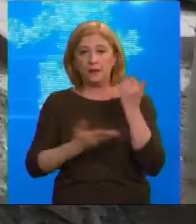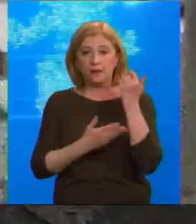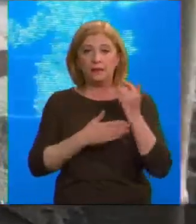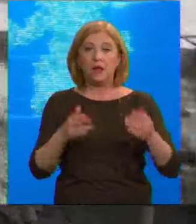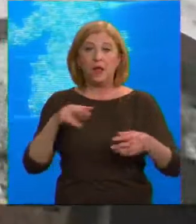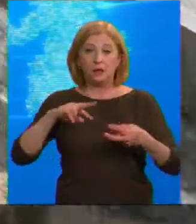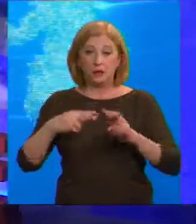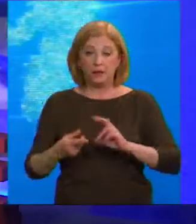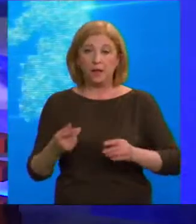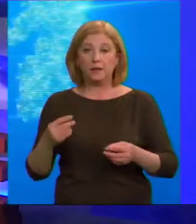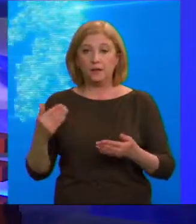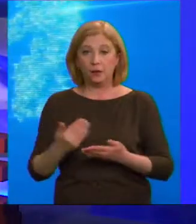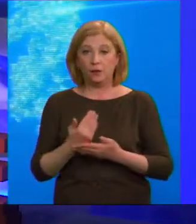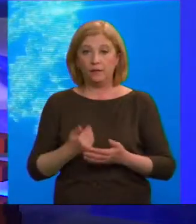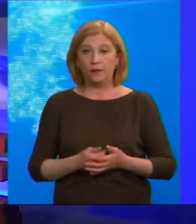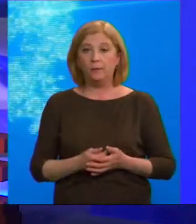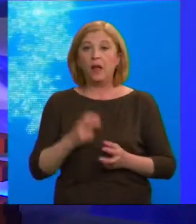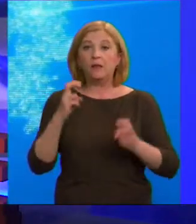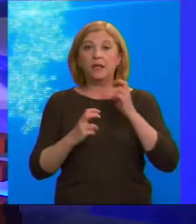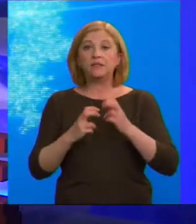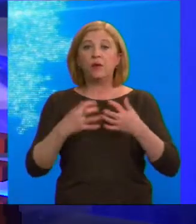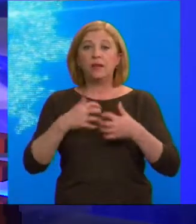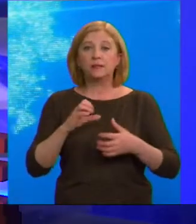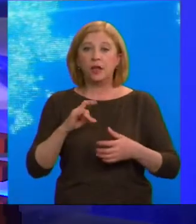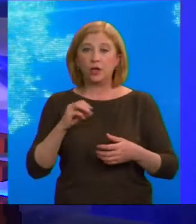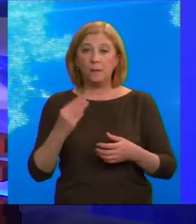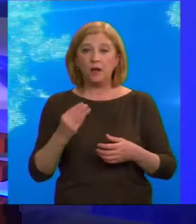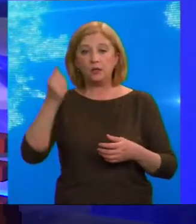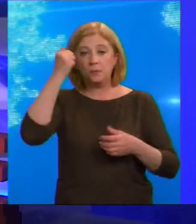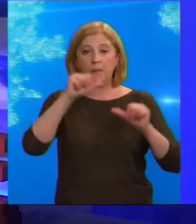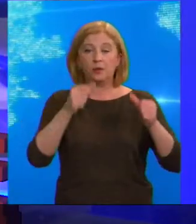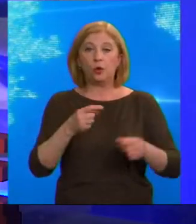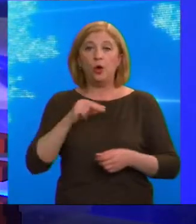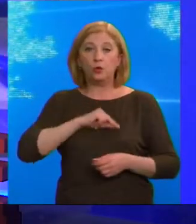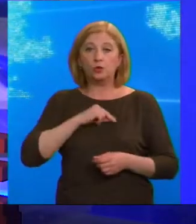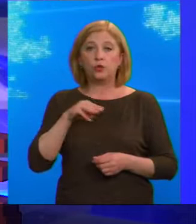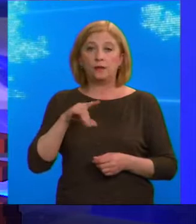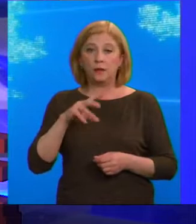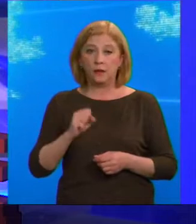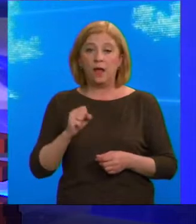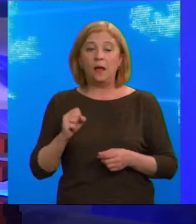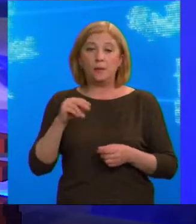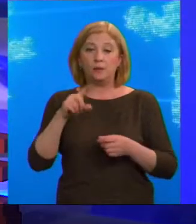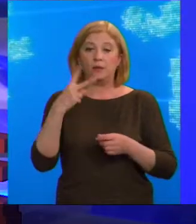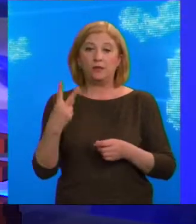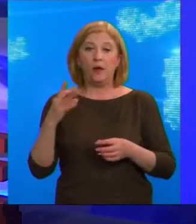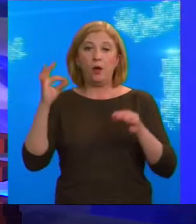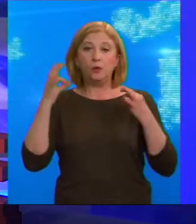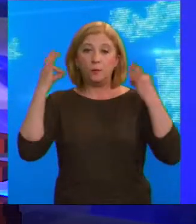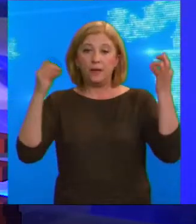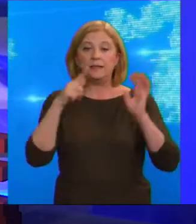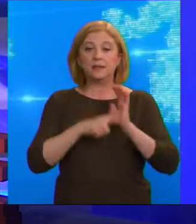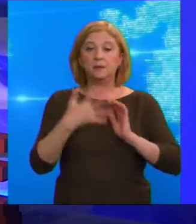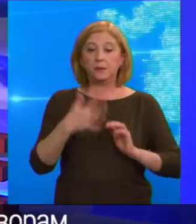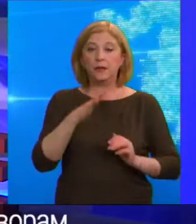лет. На заводе «Станкомаш» открыли новый мемориал в память о тружениках тыла. Его создание приурочено сразу к двум юбилеям –